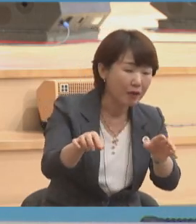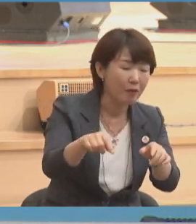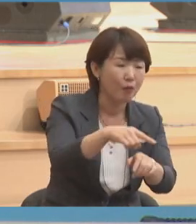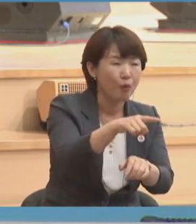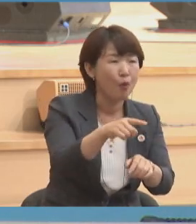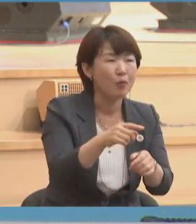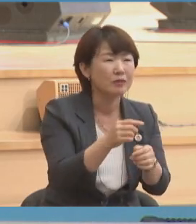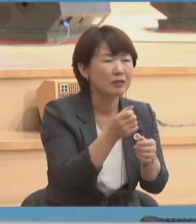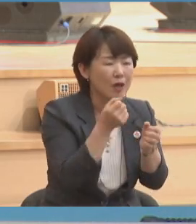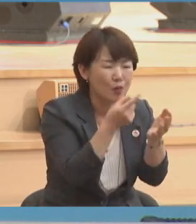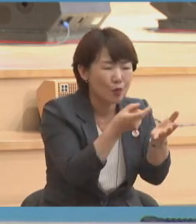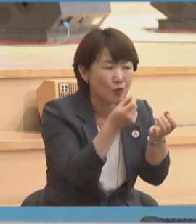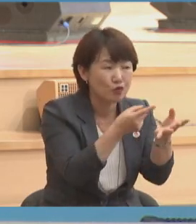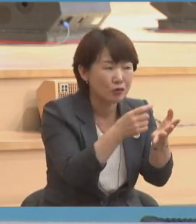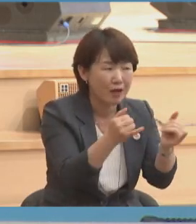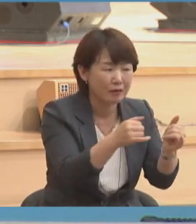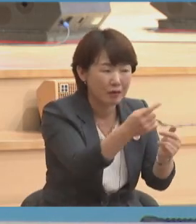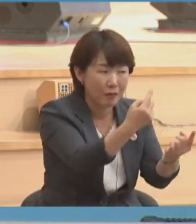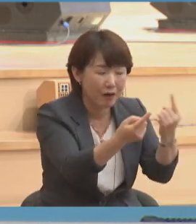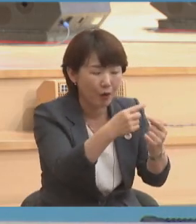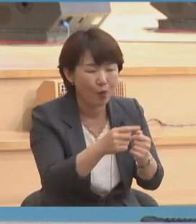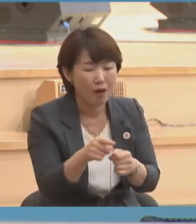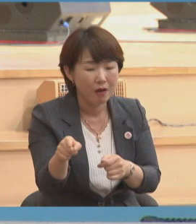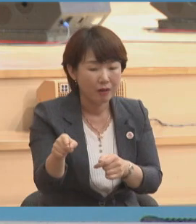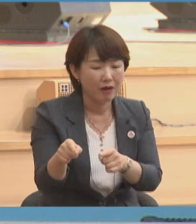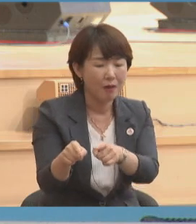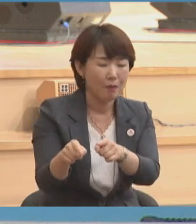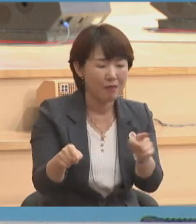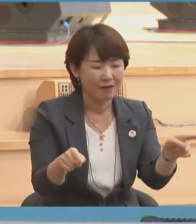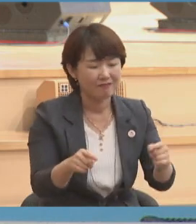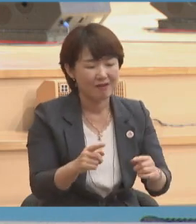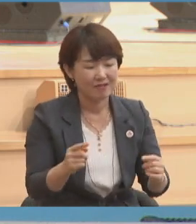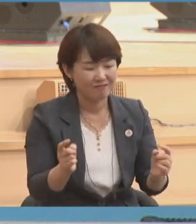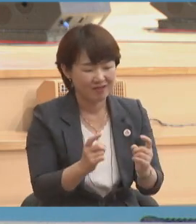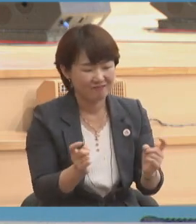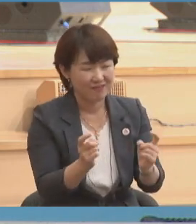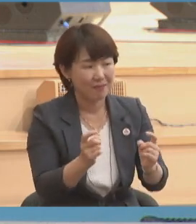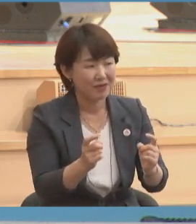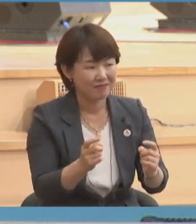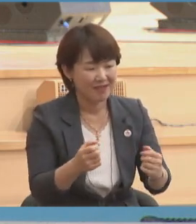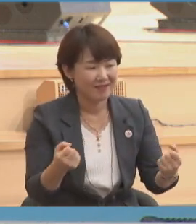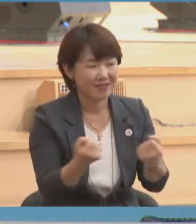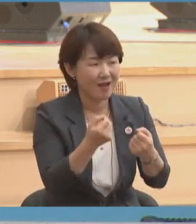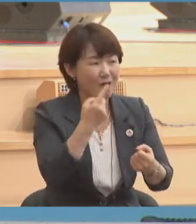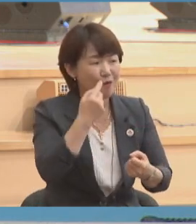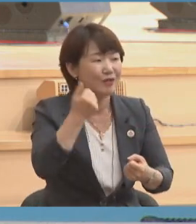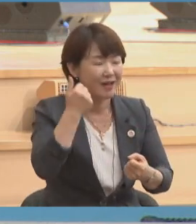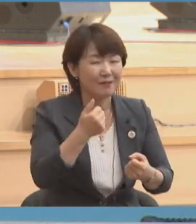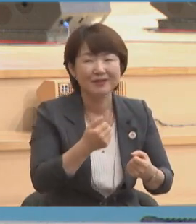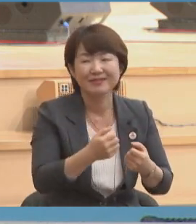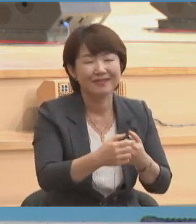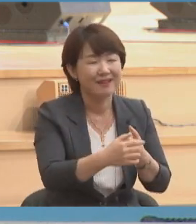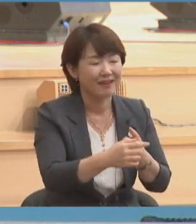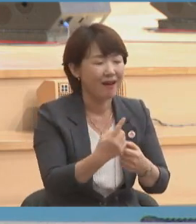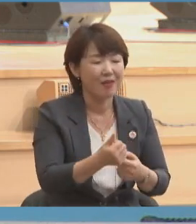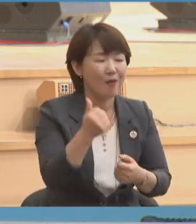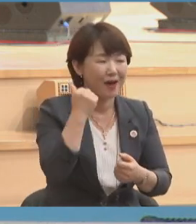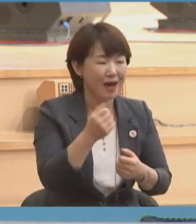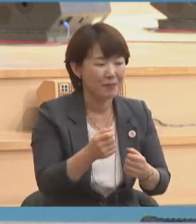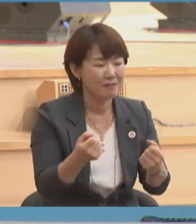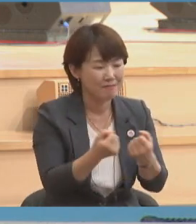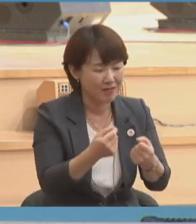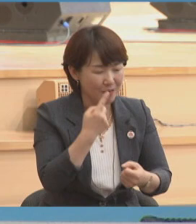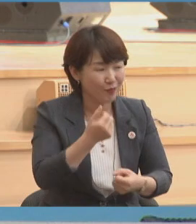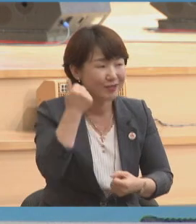들이닥쳤고 라덴을 본 주술사는 한판 붙어보자는 심산으로 거칠게 시비를, 그러니까 밖으로 나와라 뭐 이렇게 뭐